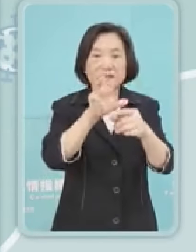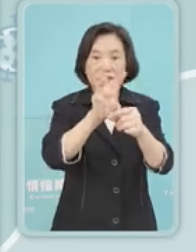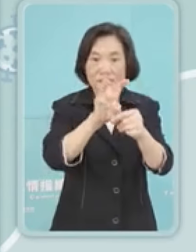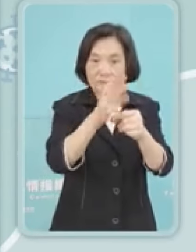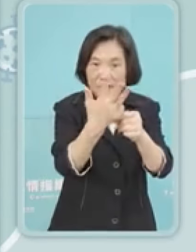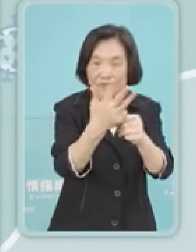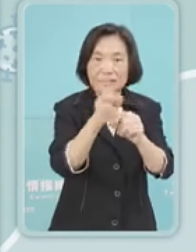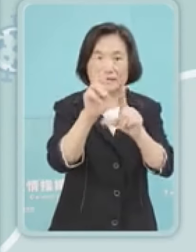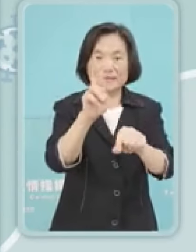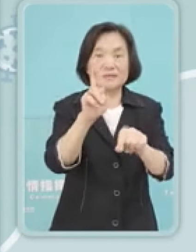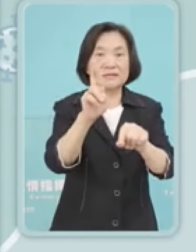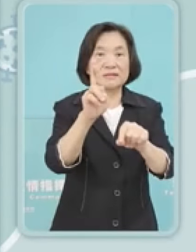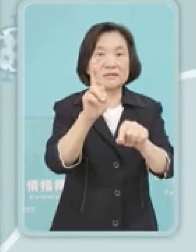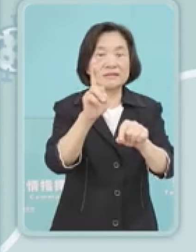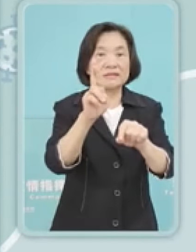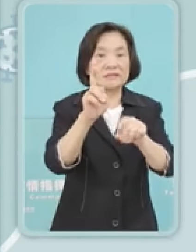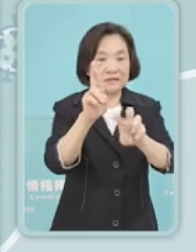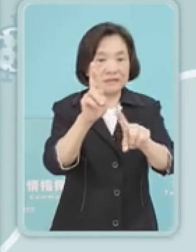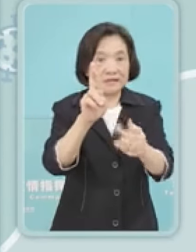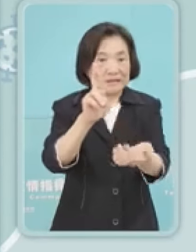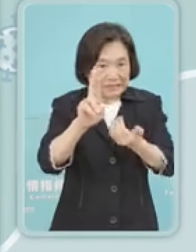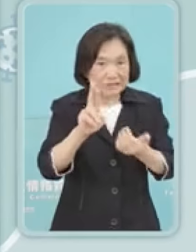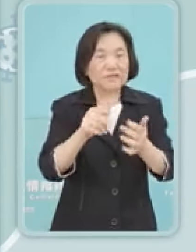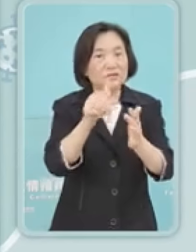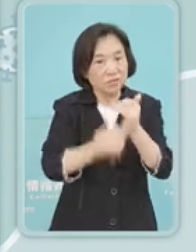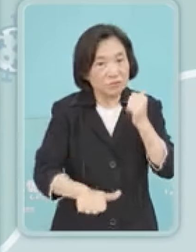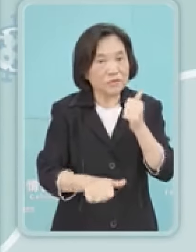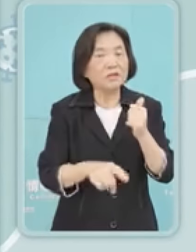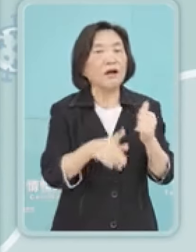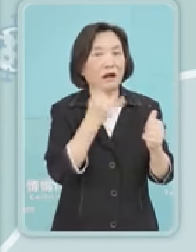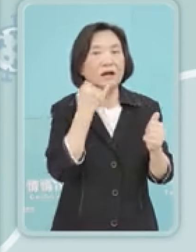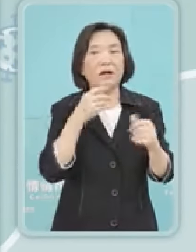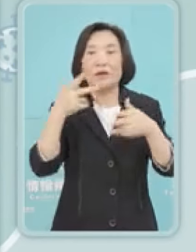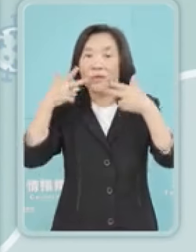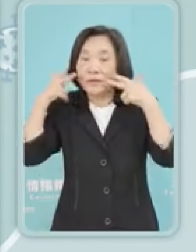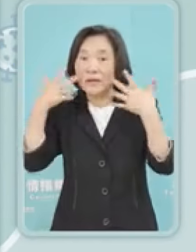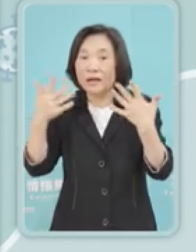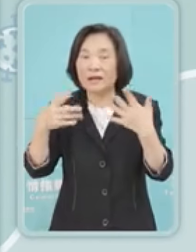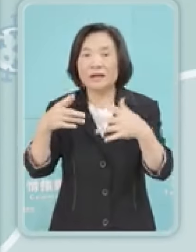民国38年12月31号以前出生的，原住民是